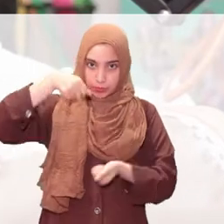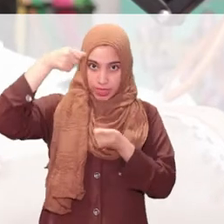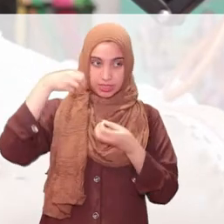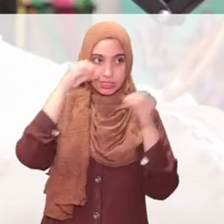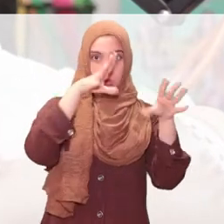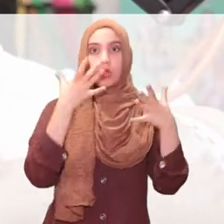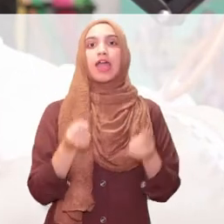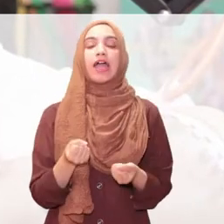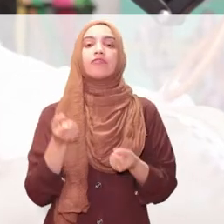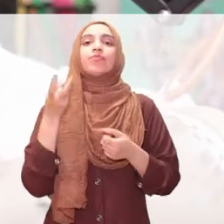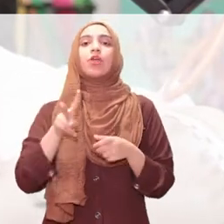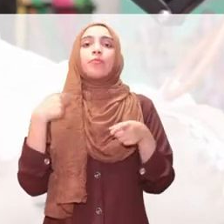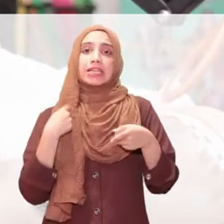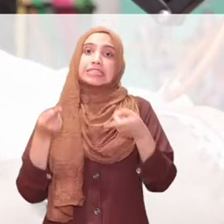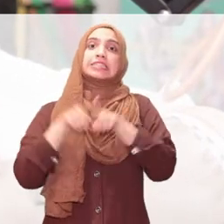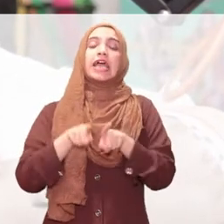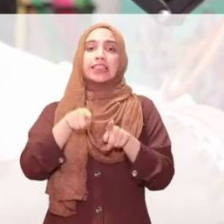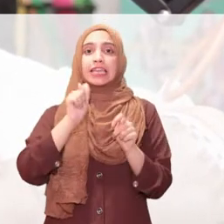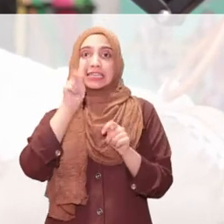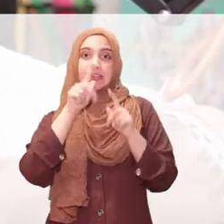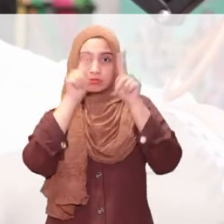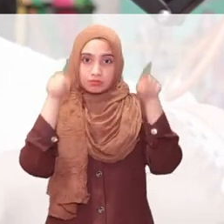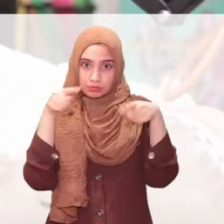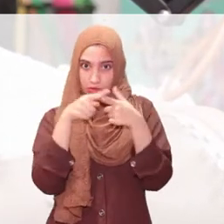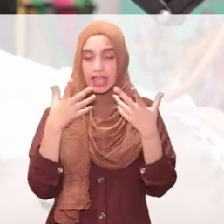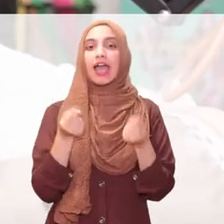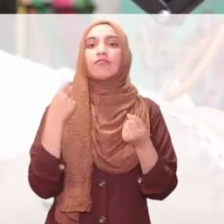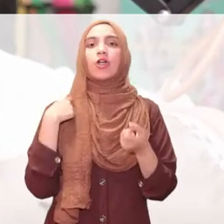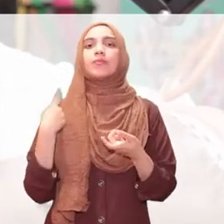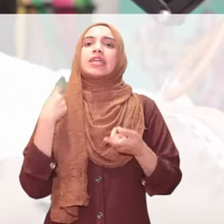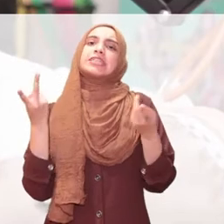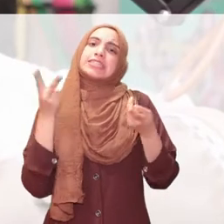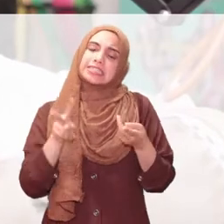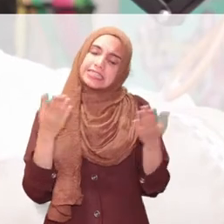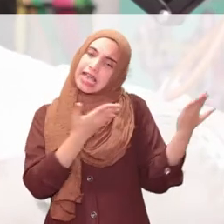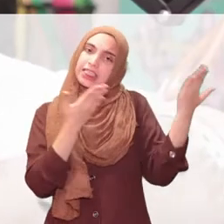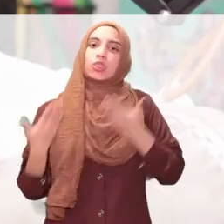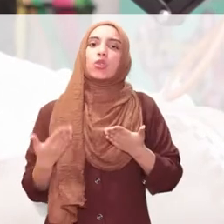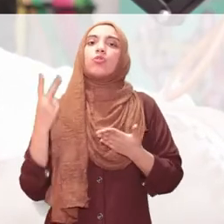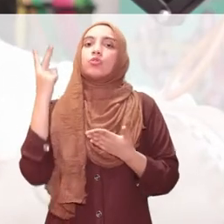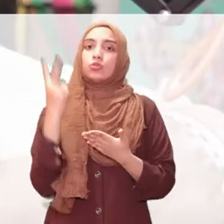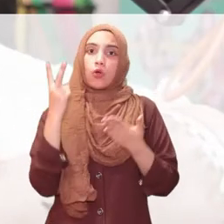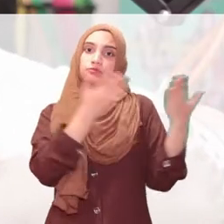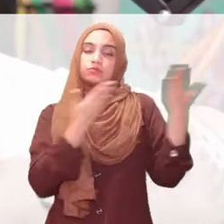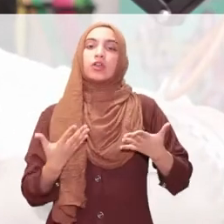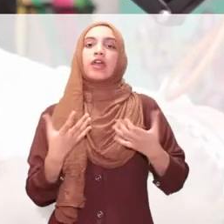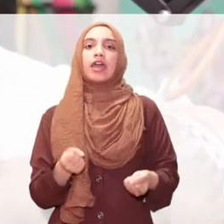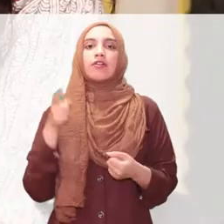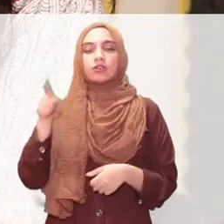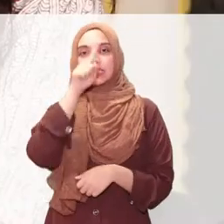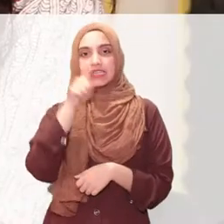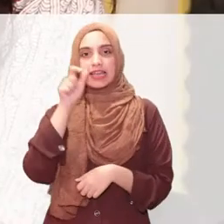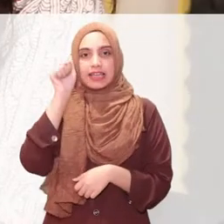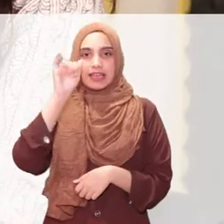विद अनुसार उसके अलावा वॉइस आफ डिमांड्स फॉर ग्रांट्स अंडर Amazing spider-man अब इन मसालों विद चंदीला टुडे ई एम टॉकिंग